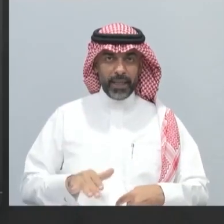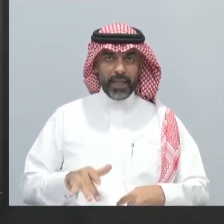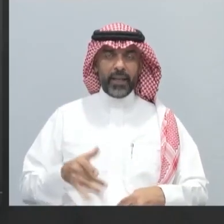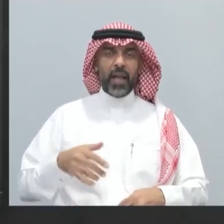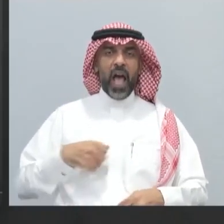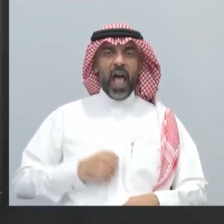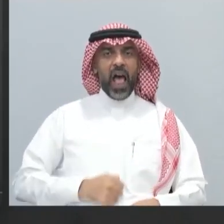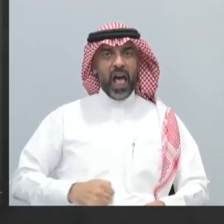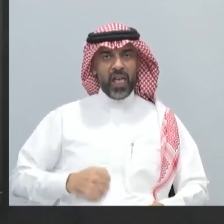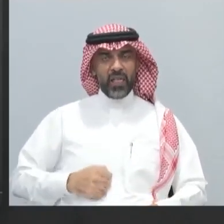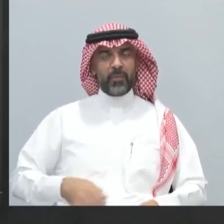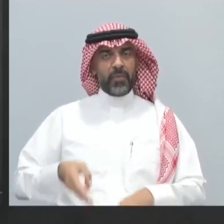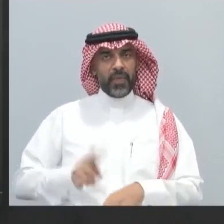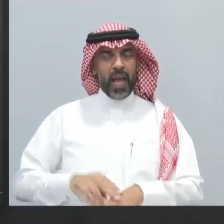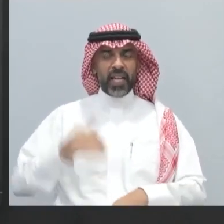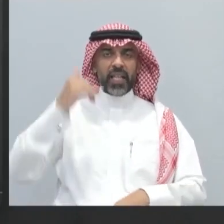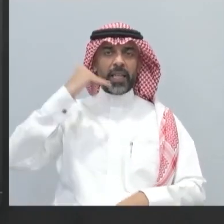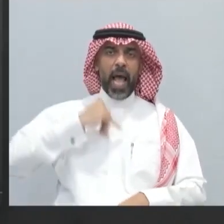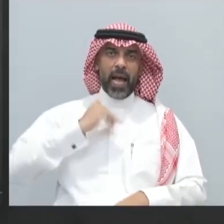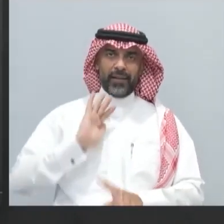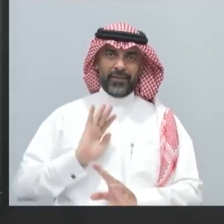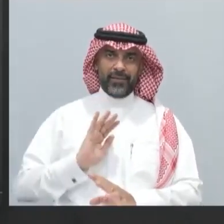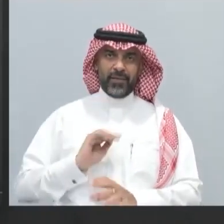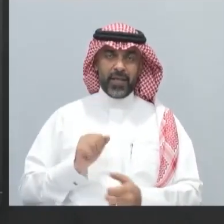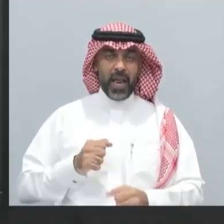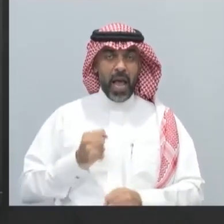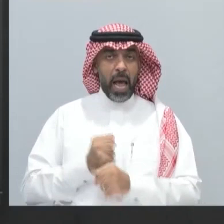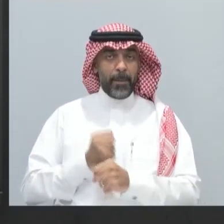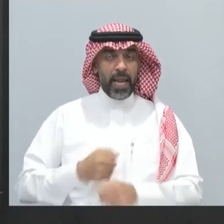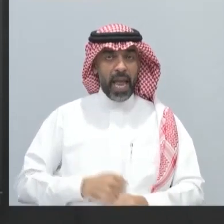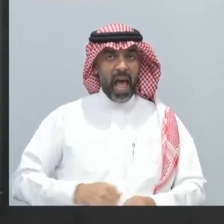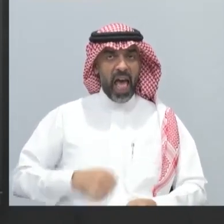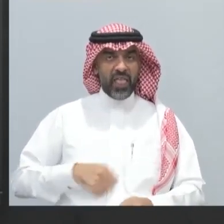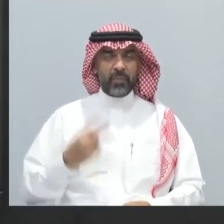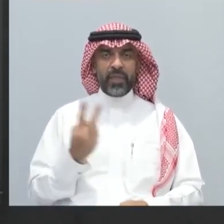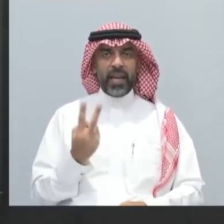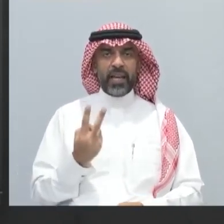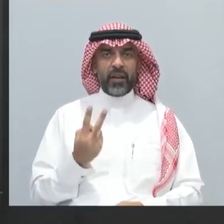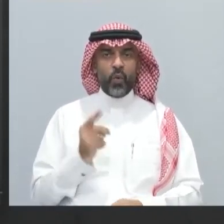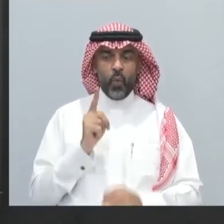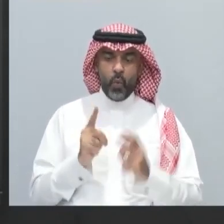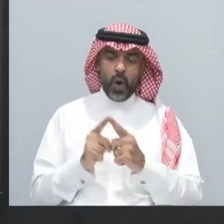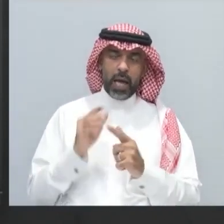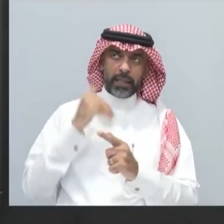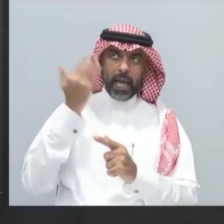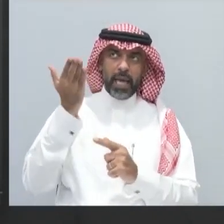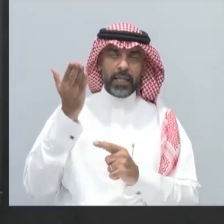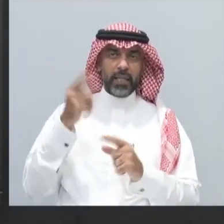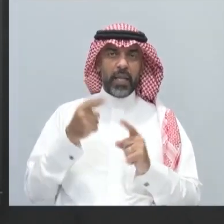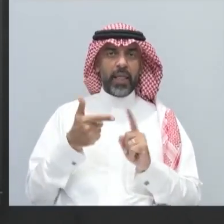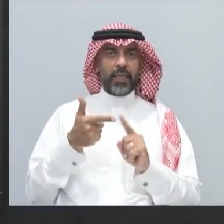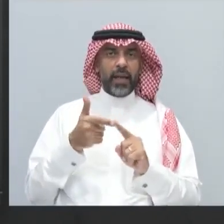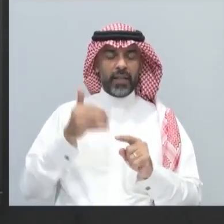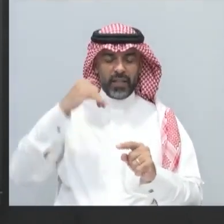هذه العمليه عمليه الهضم داخل ماذا الجسم متى بعد ان يتم الهضم الخارجي وتطريه